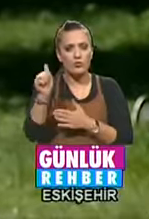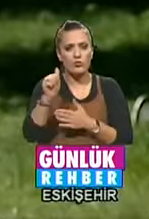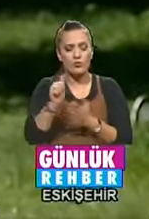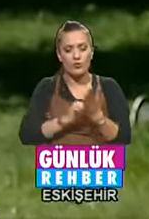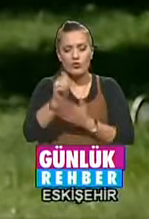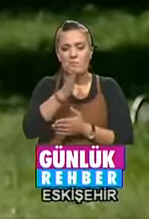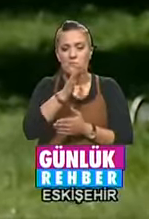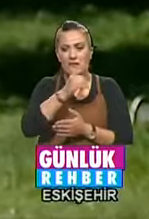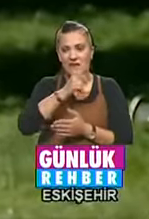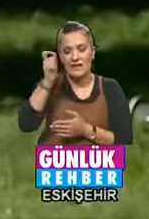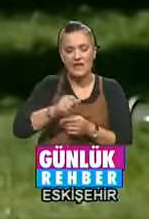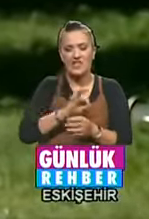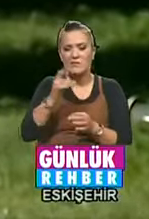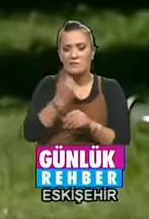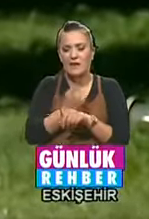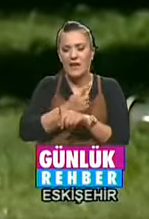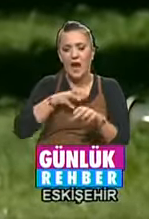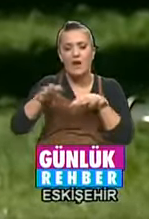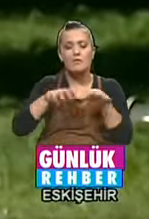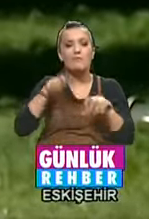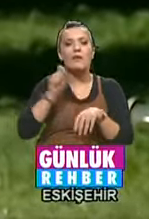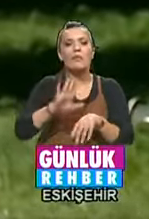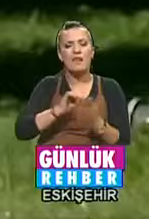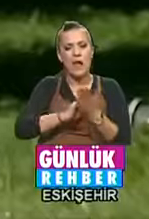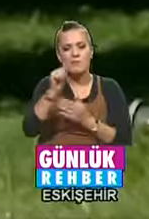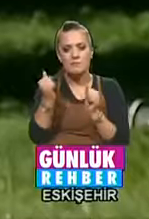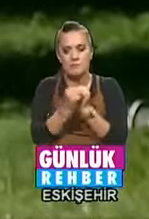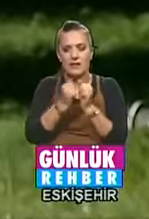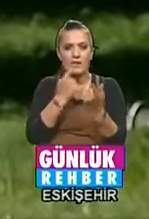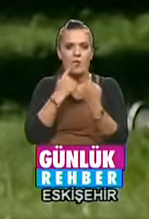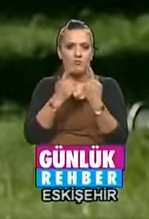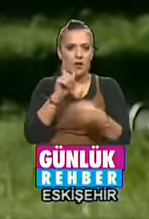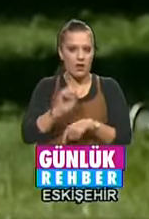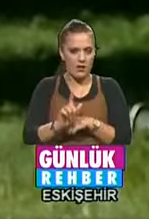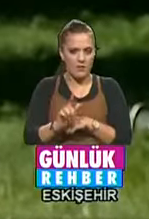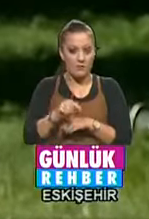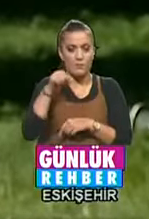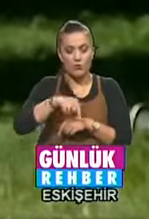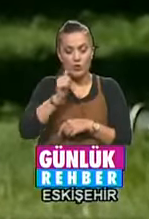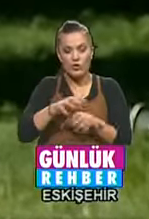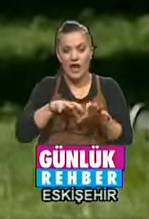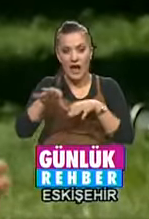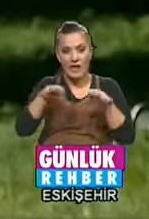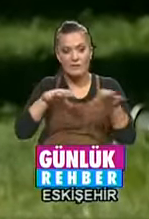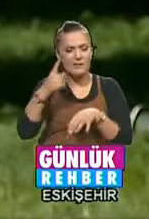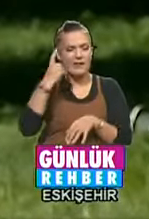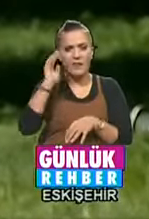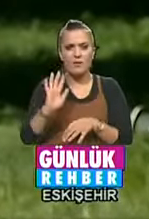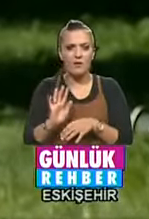bütün bilgelerimizi hiçbir ayrım yapmadan hepsini birlikte konuşmaktır. Bugünkü ayrımları